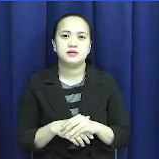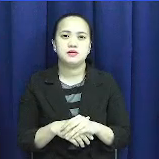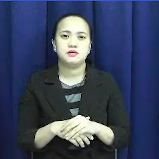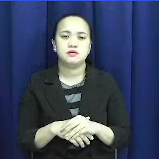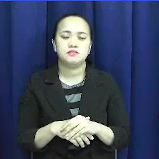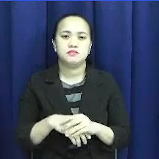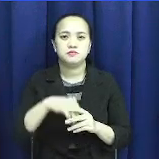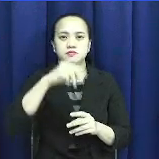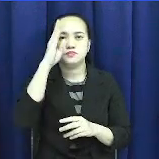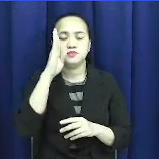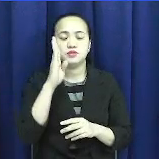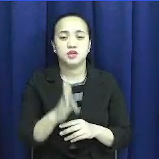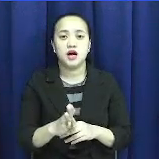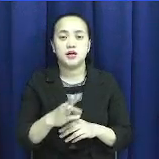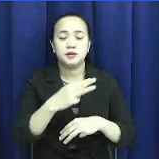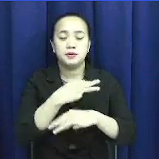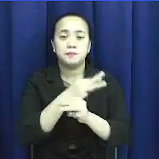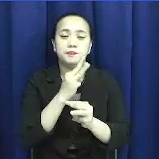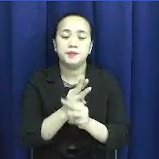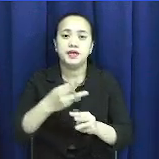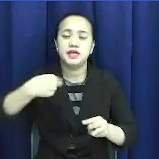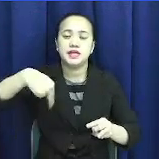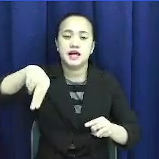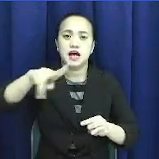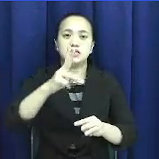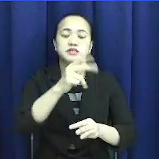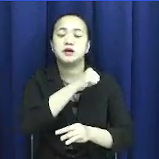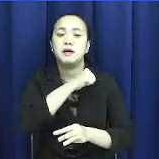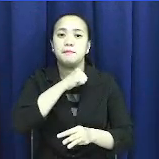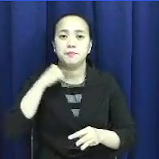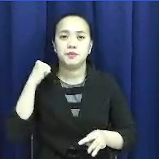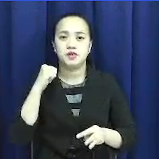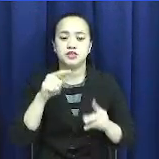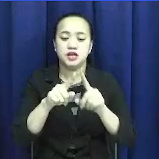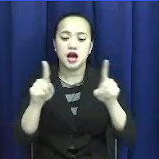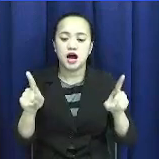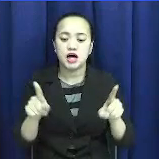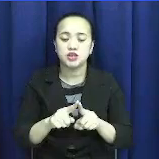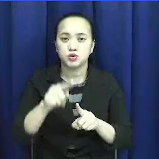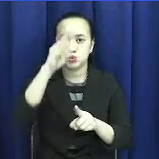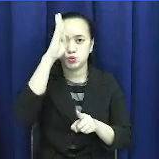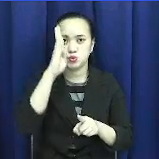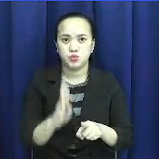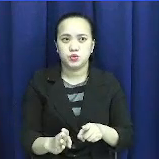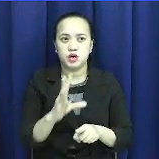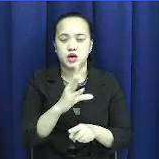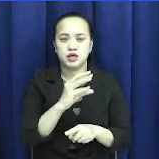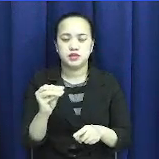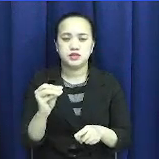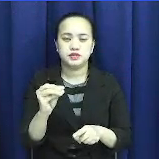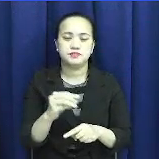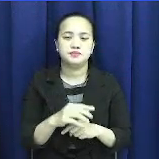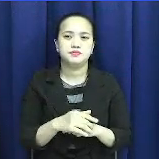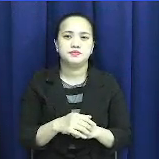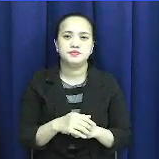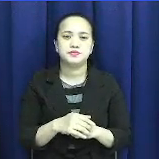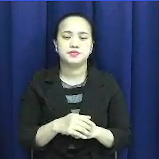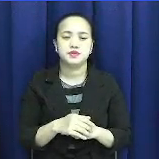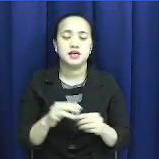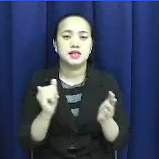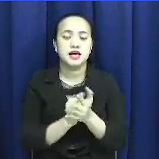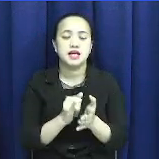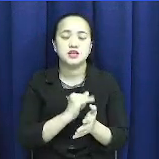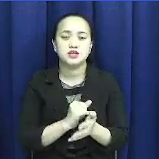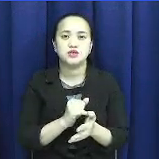Ginawa po tayong priests unto God. Ginawa po tayong kings unto God. At yan po yung pinag-aaralan natin. Katulad po na sinabi ko sa inyo,